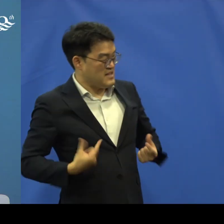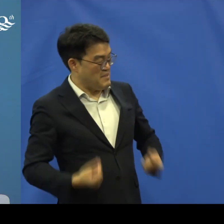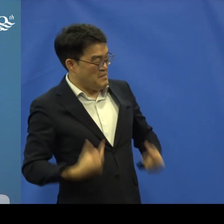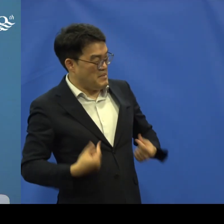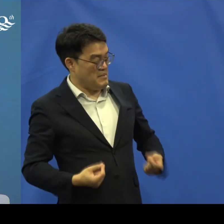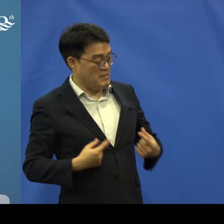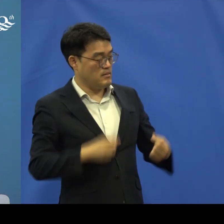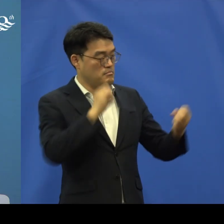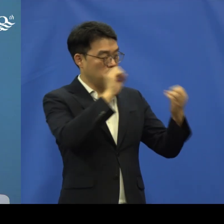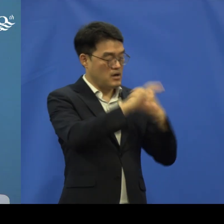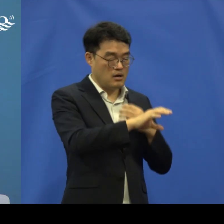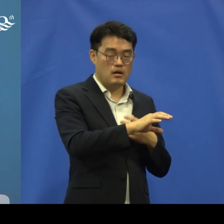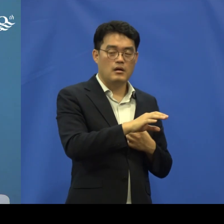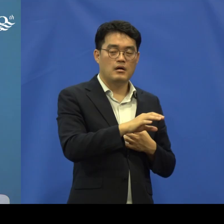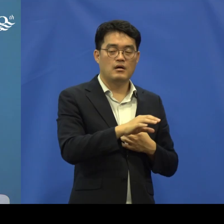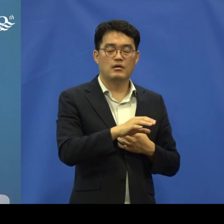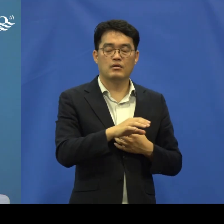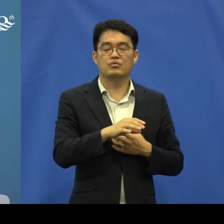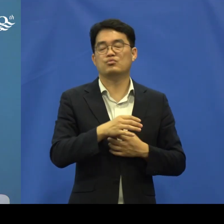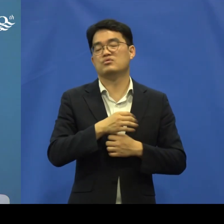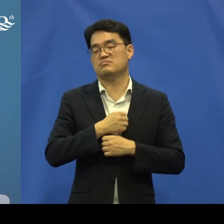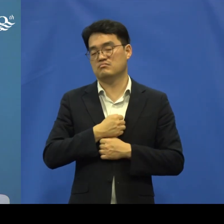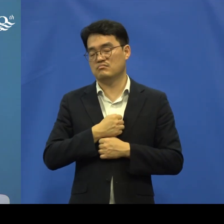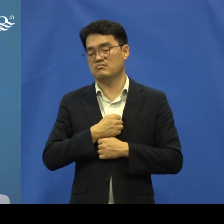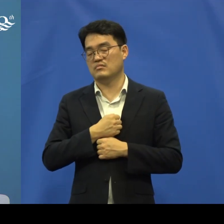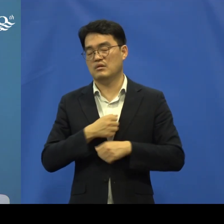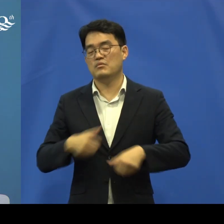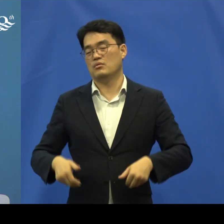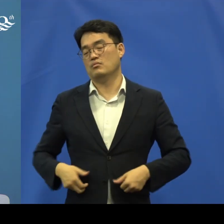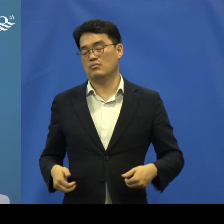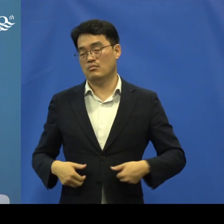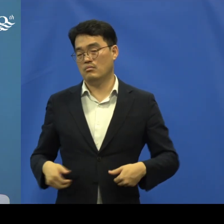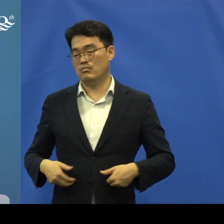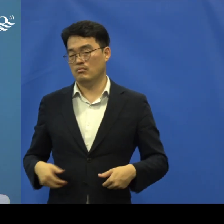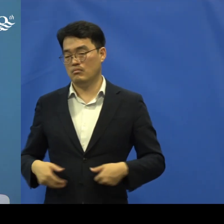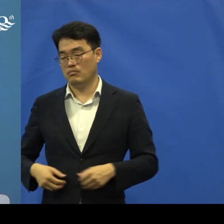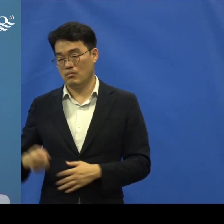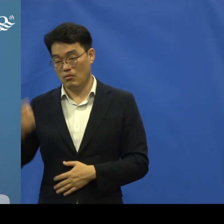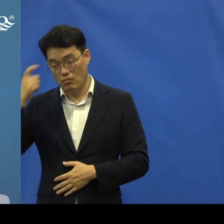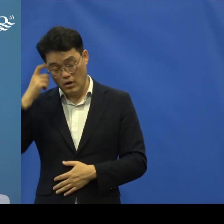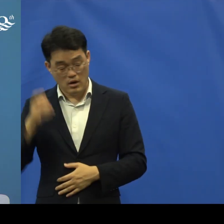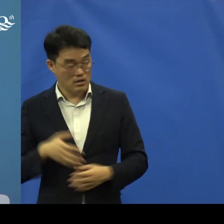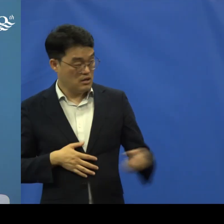여러분, 여기 조심해야 될 것 중에 하나는 지나친 결벽증이에요.